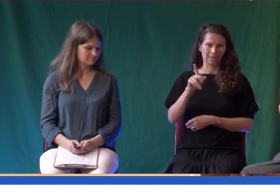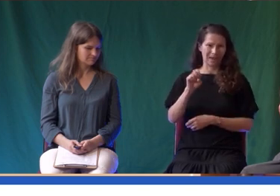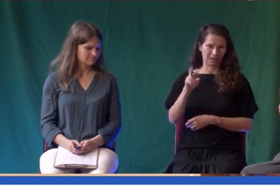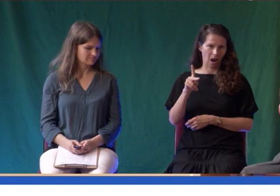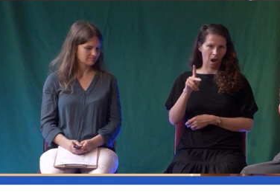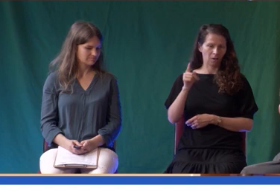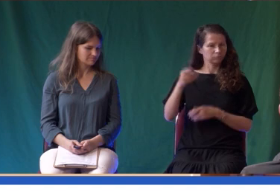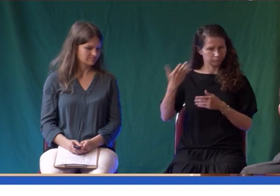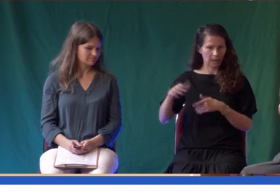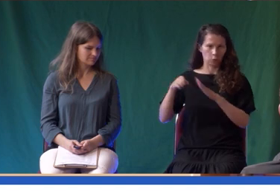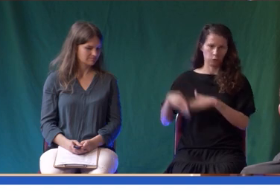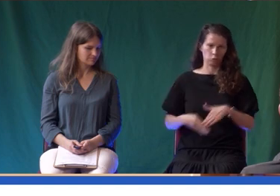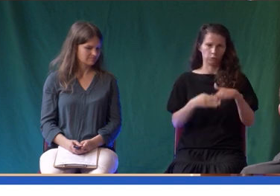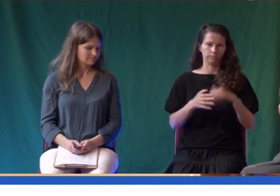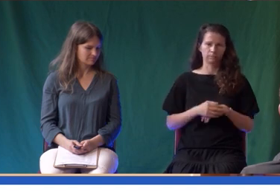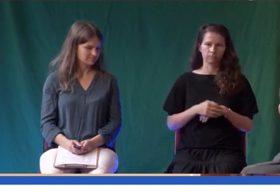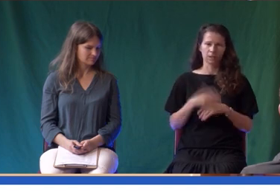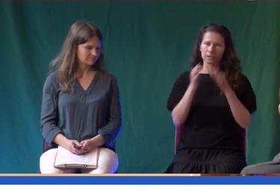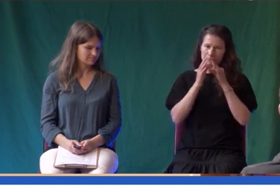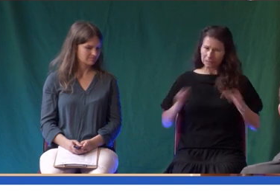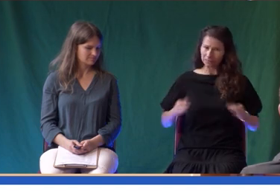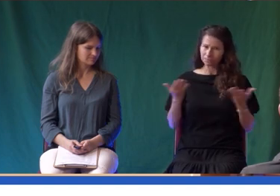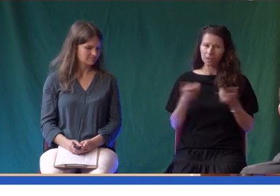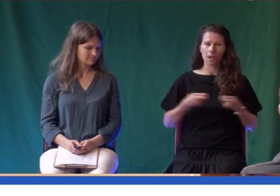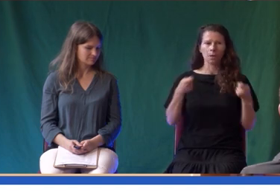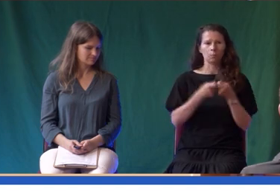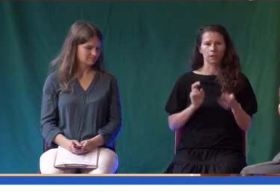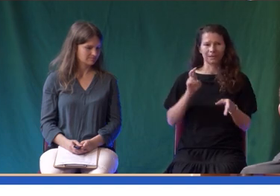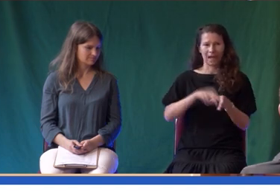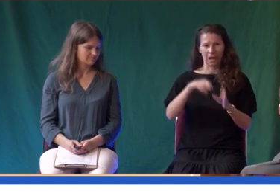noch einmal konkretisiert wird dies durch das bundesteilhabegesetz